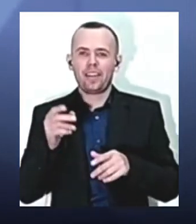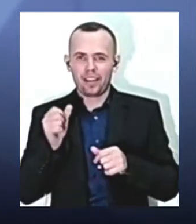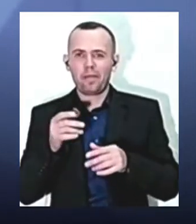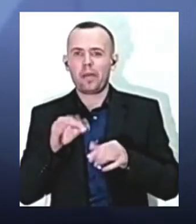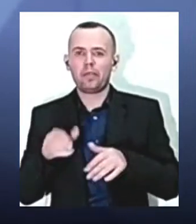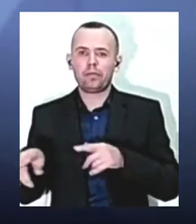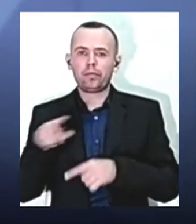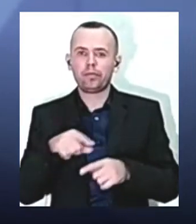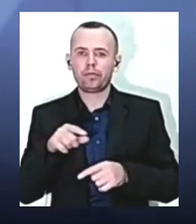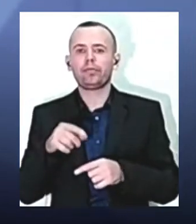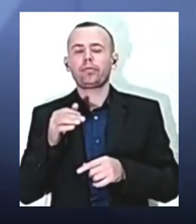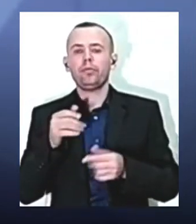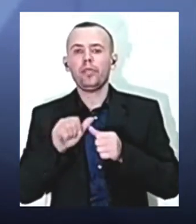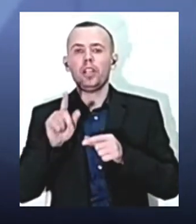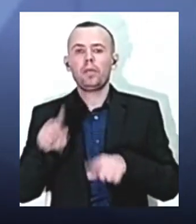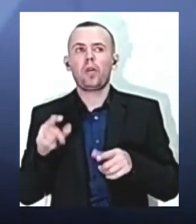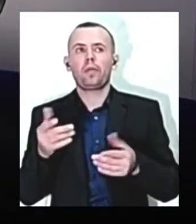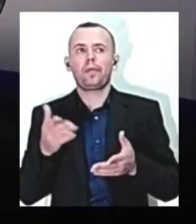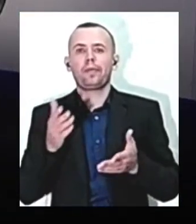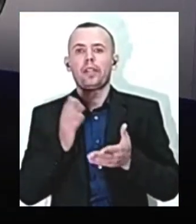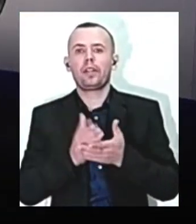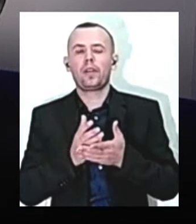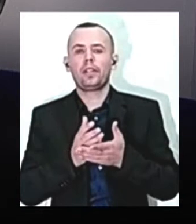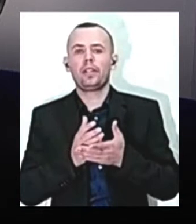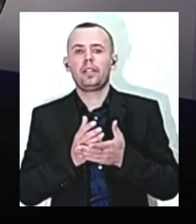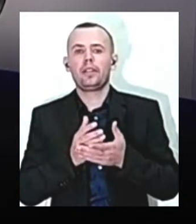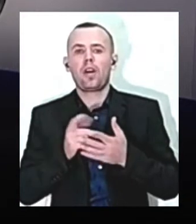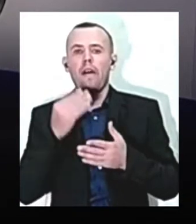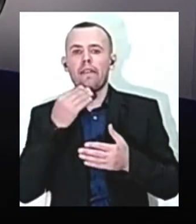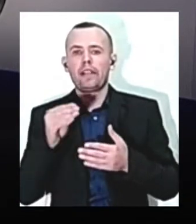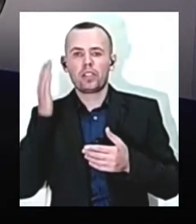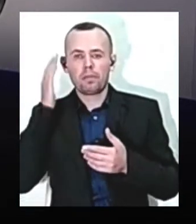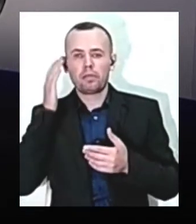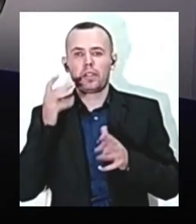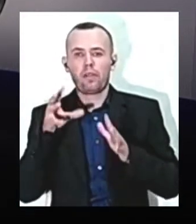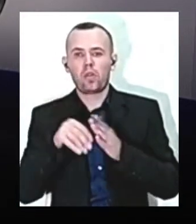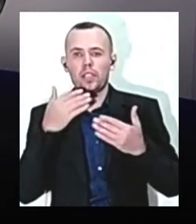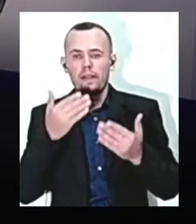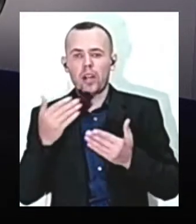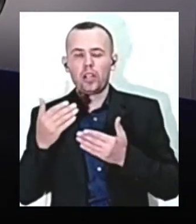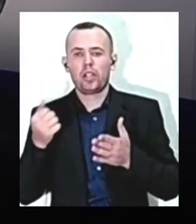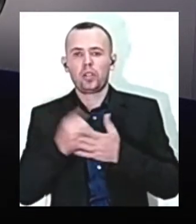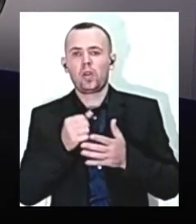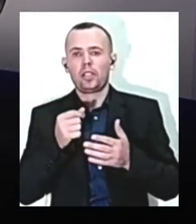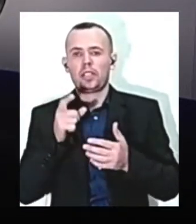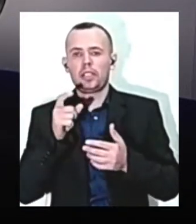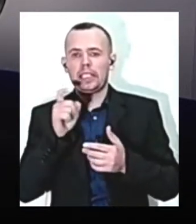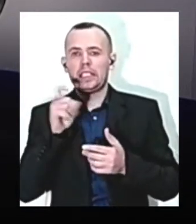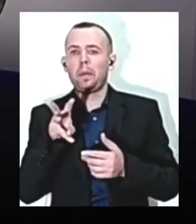того, наприклад, в п'ятірку таких ефективних способів входить звернення до засобів масової інформації. Тут є, до речі,